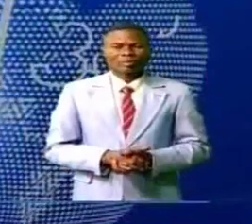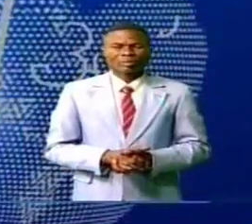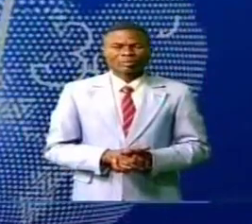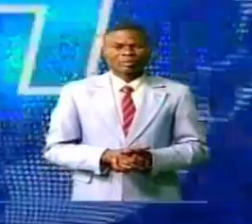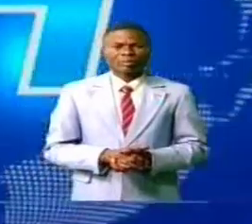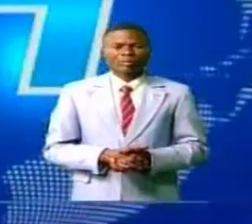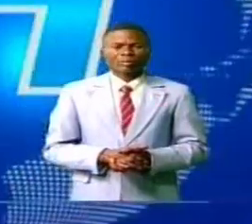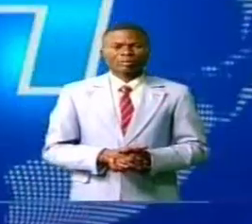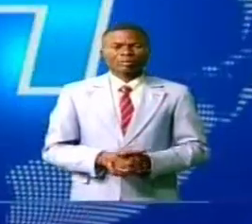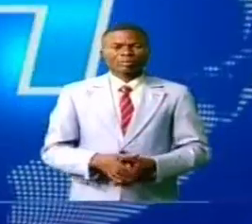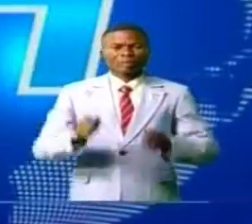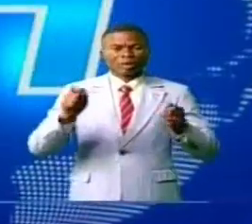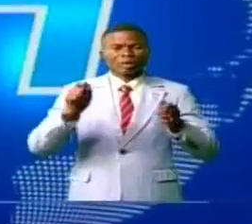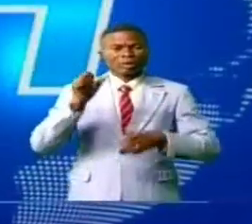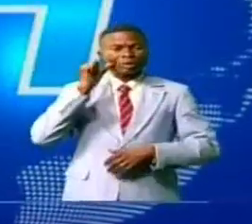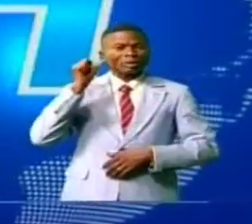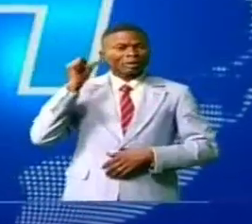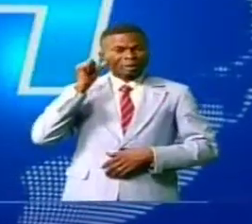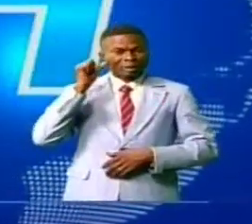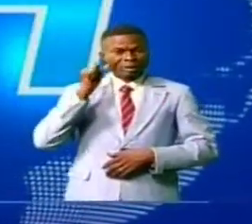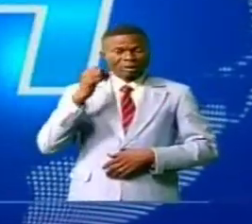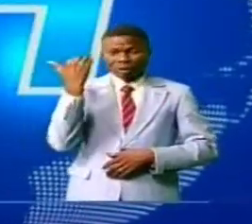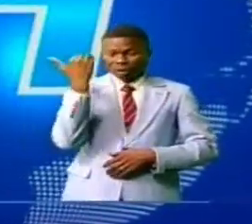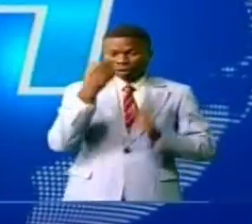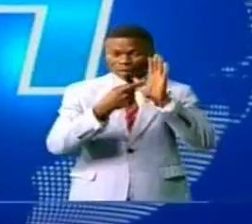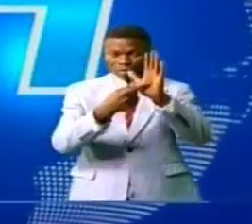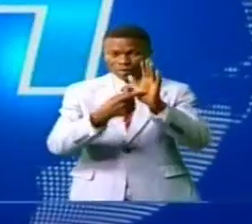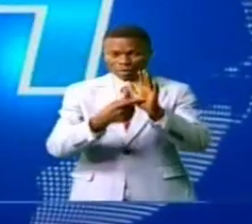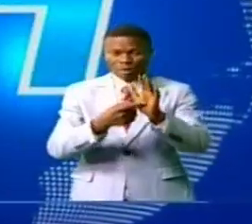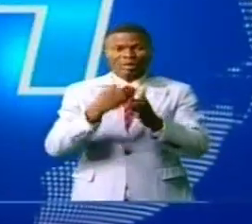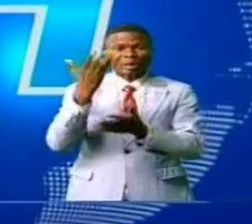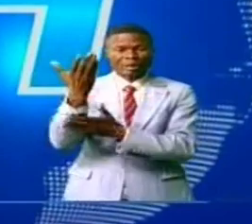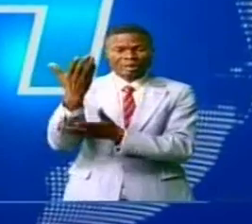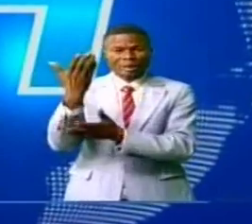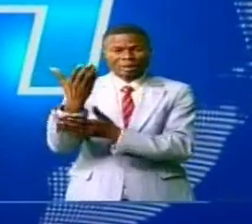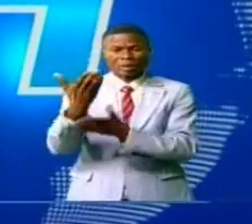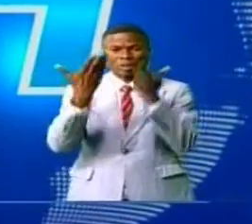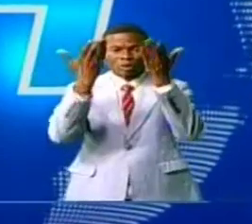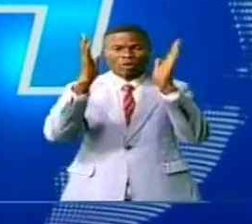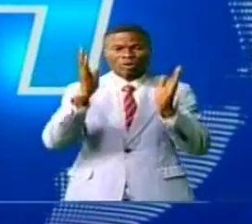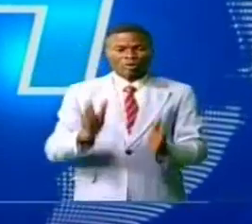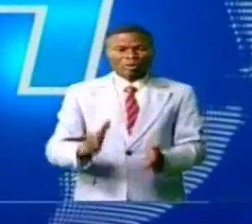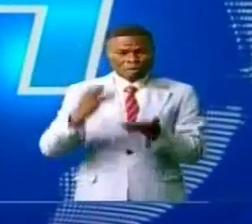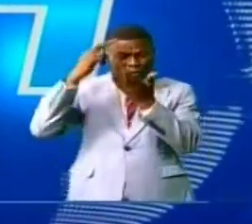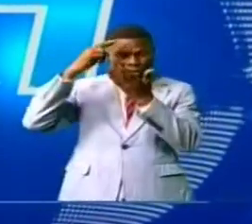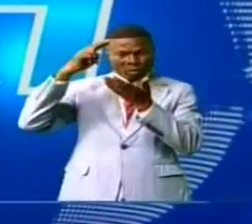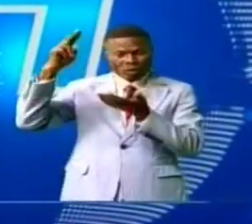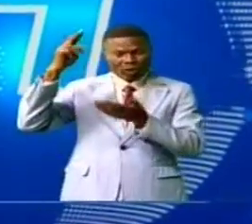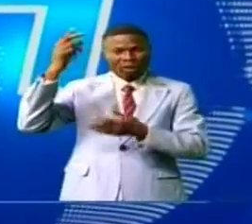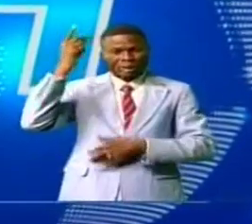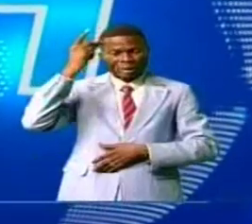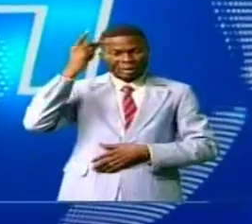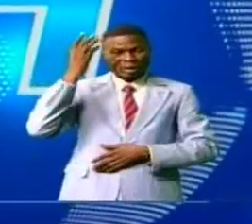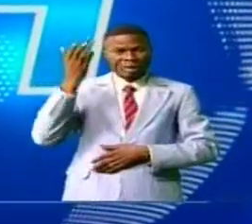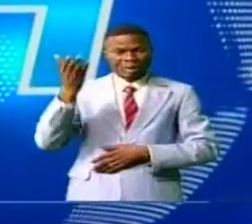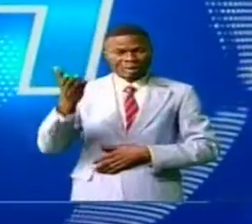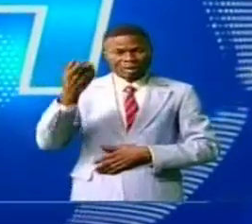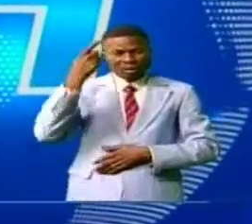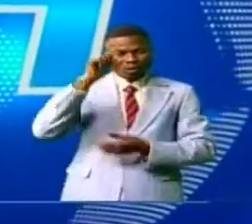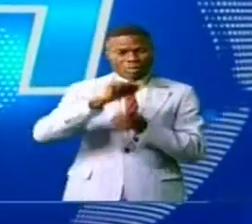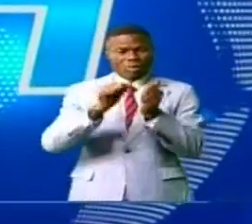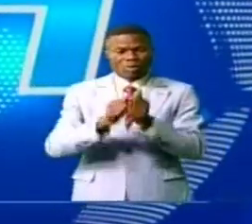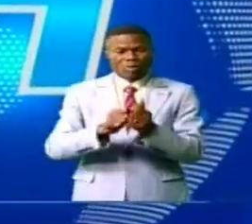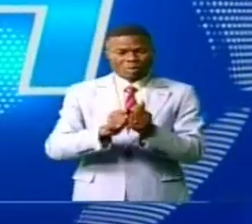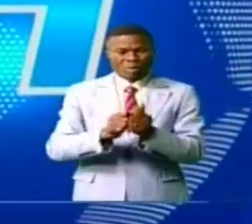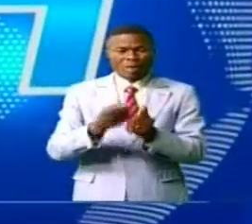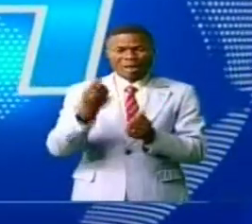Dans notre journal d'hier, vous avez suivi les revendications des étudiants de l'Université de Kinshasa sur